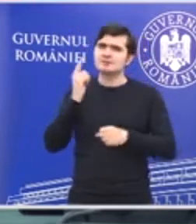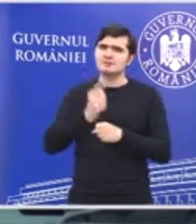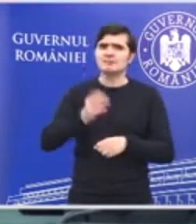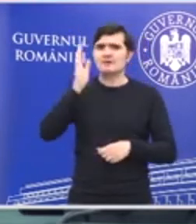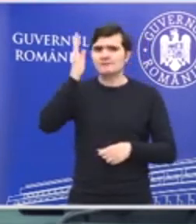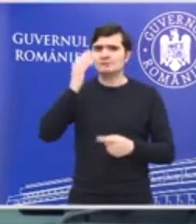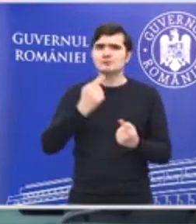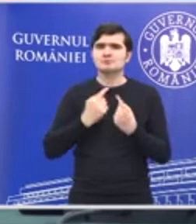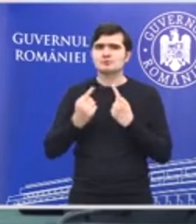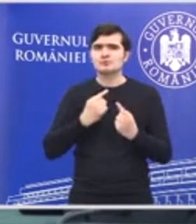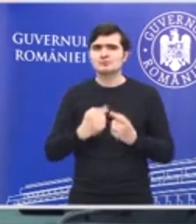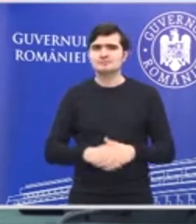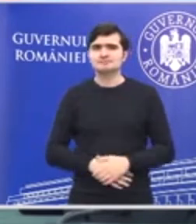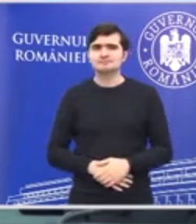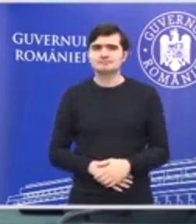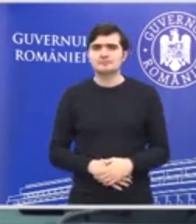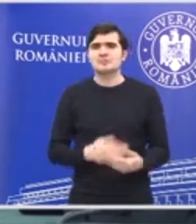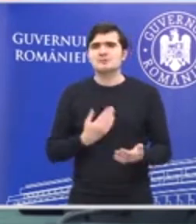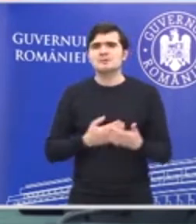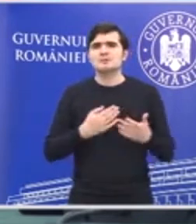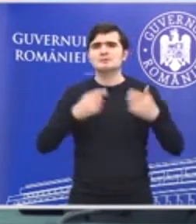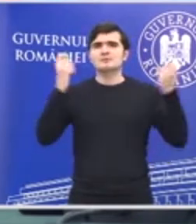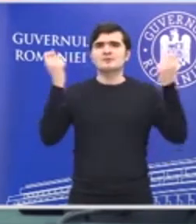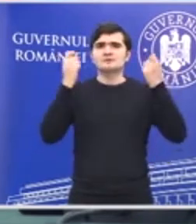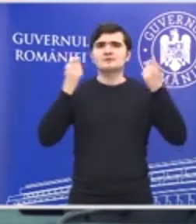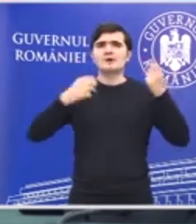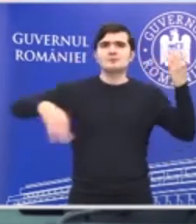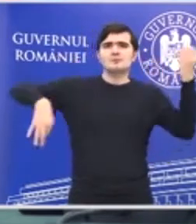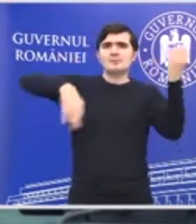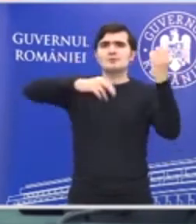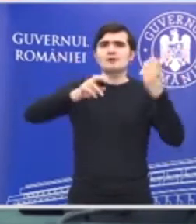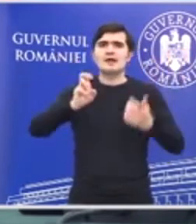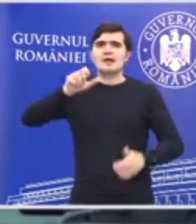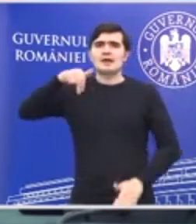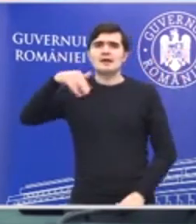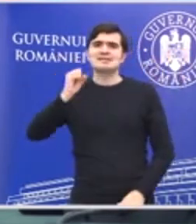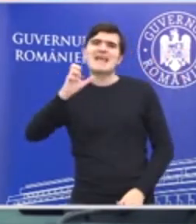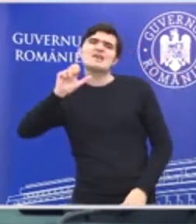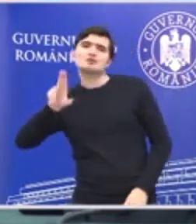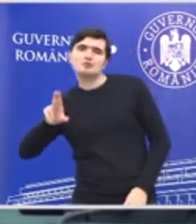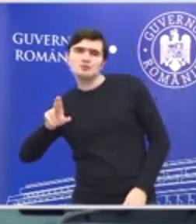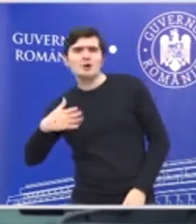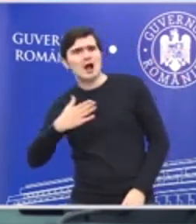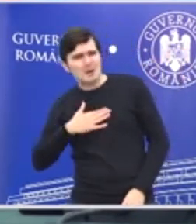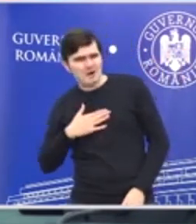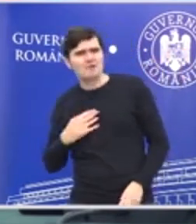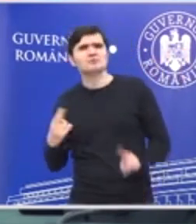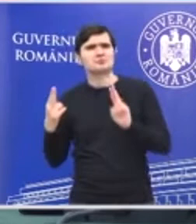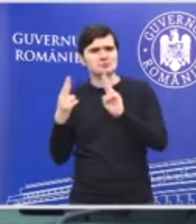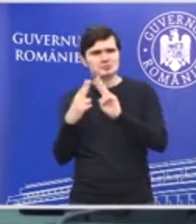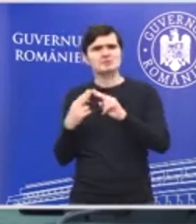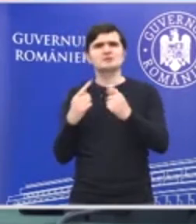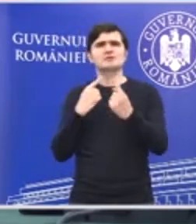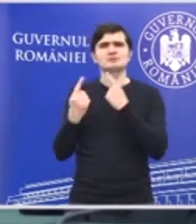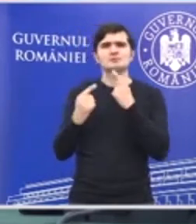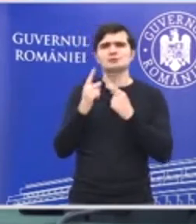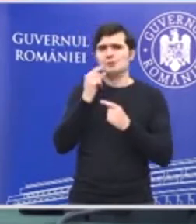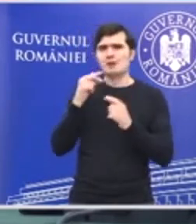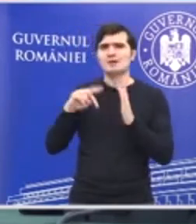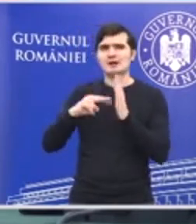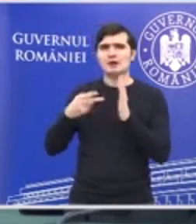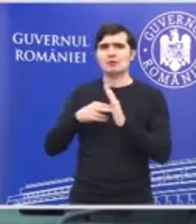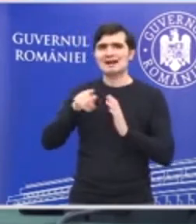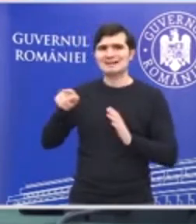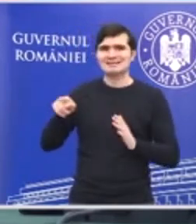viitor. Pentru Festivalul Enescu, iarăși am avut o întâlnire și o discuție cu organizatorii, tocmai